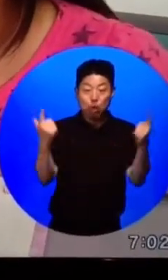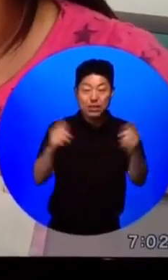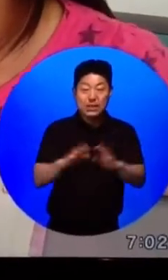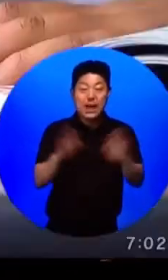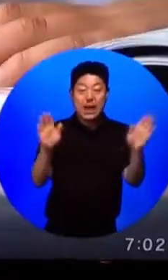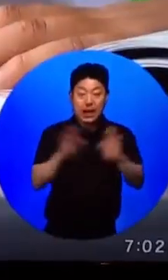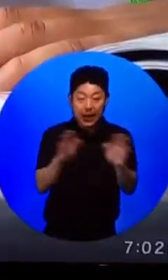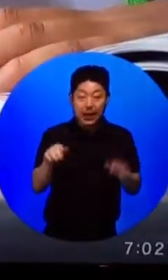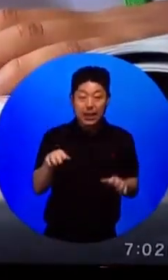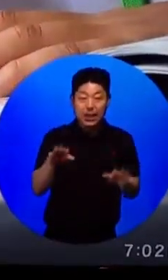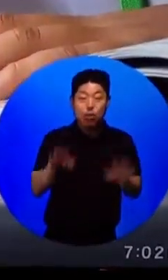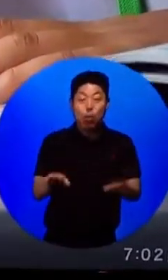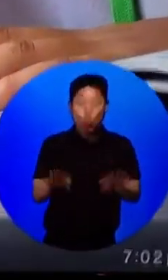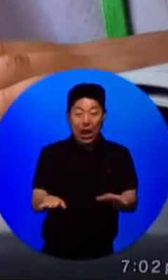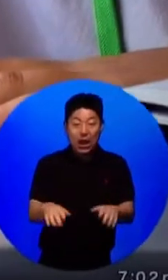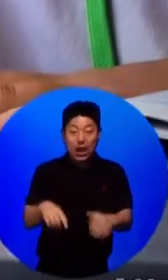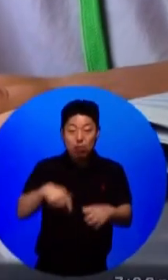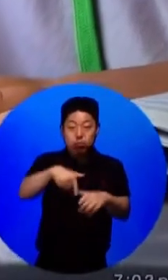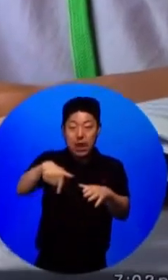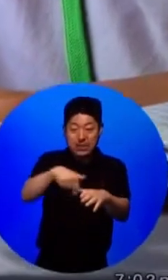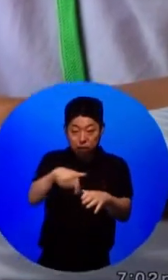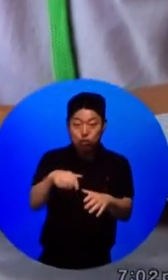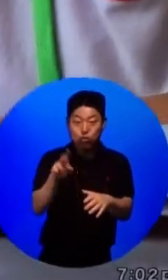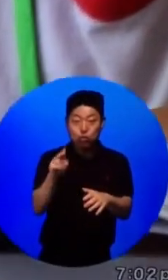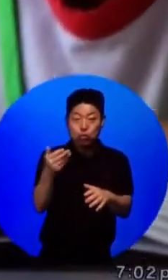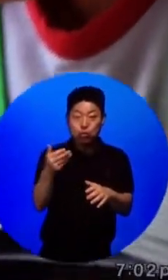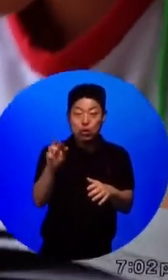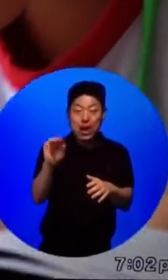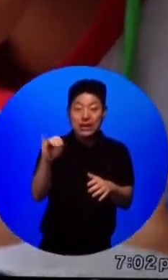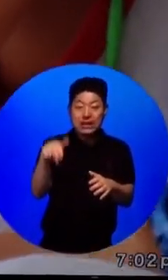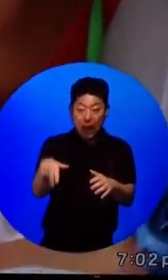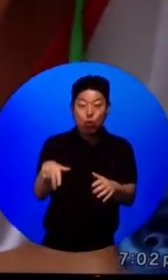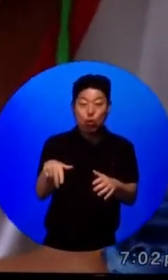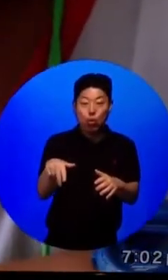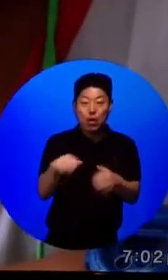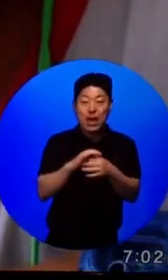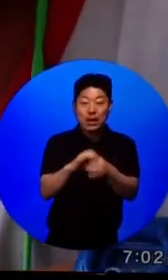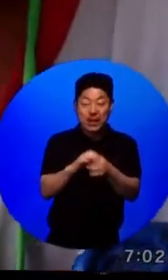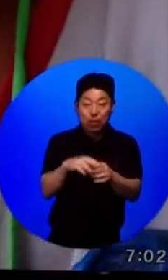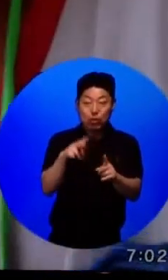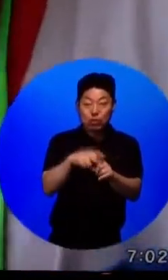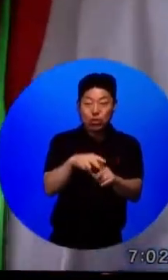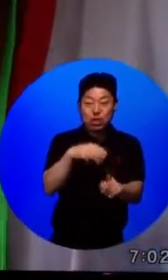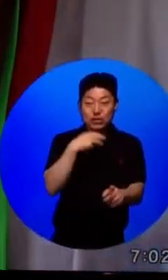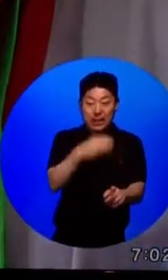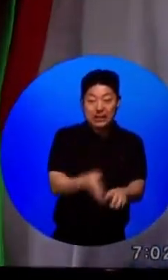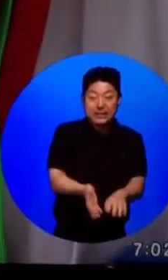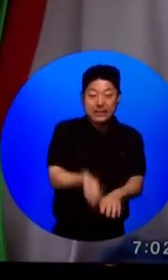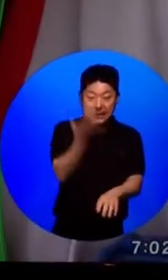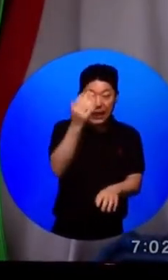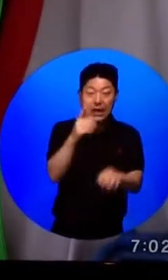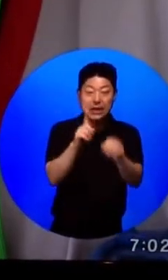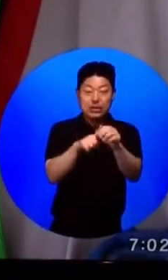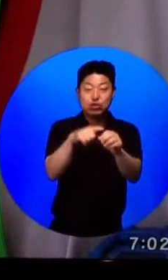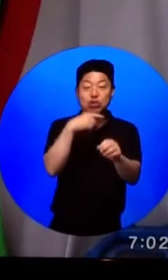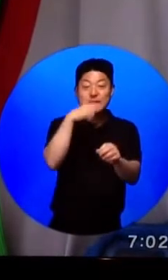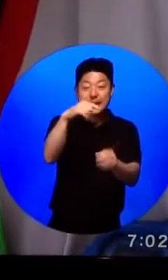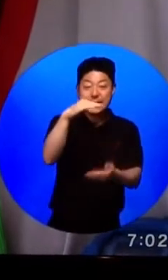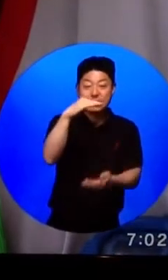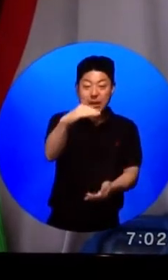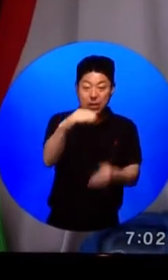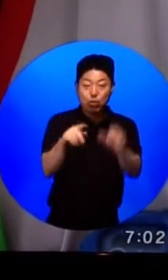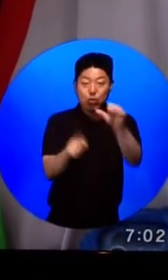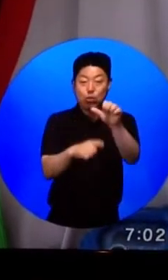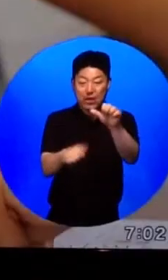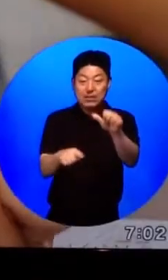8月1日から22日までの木曜日に開催され、この日はブラジルやウクライナなどにゆかりを持